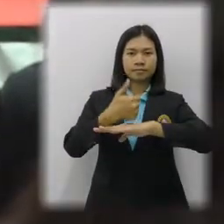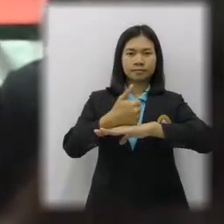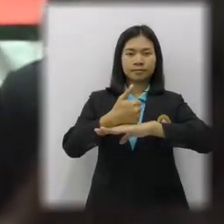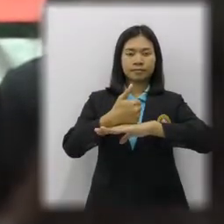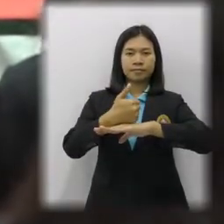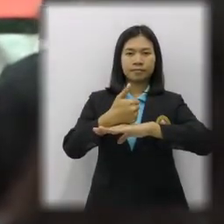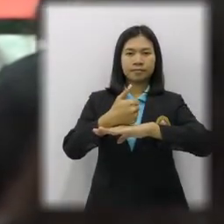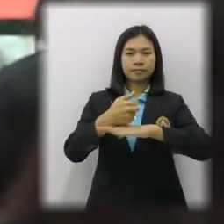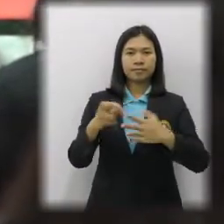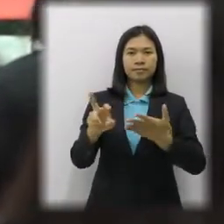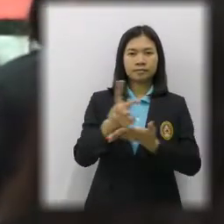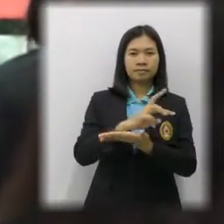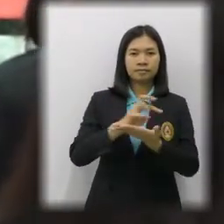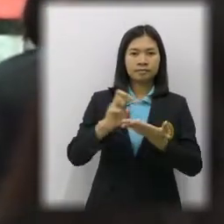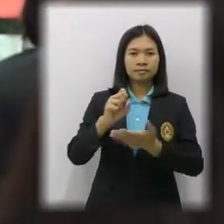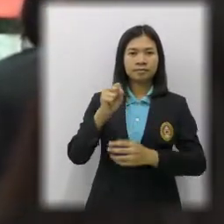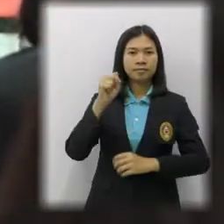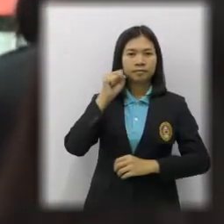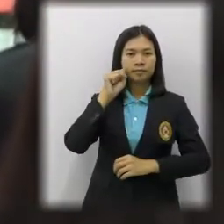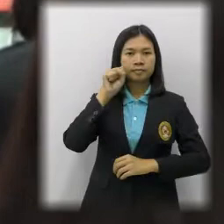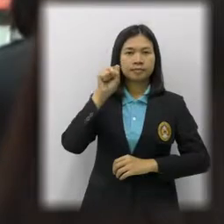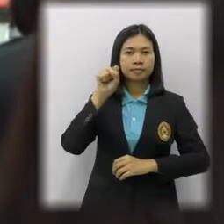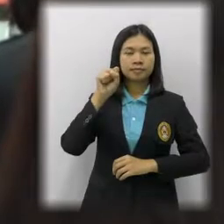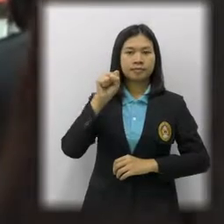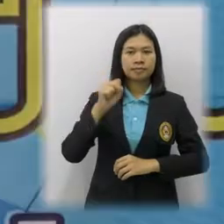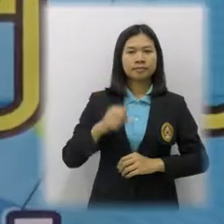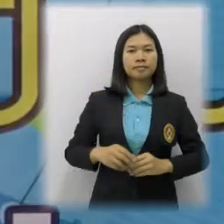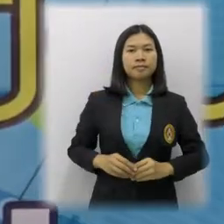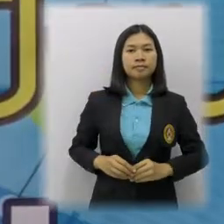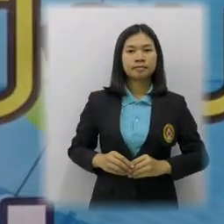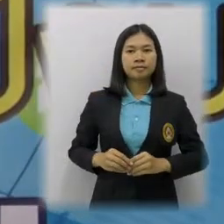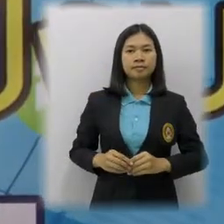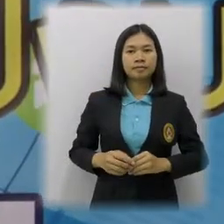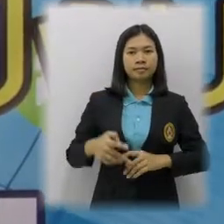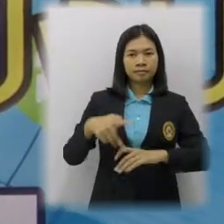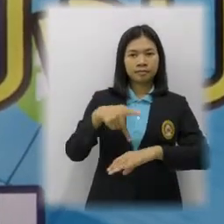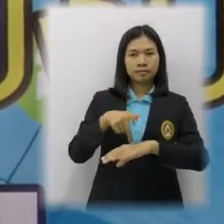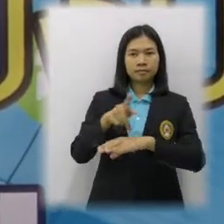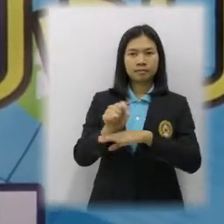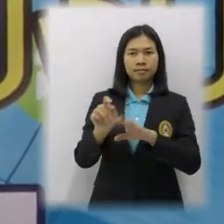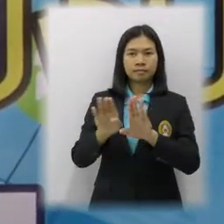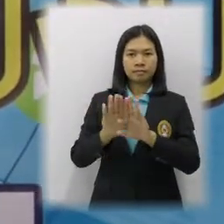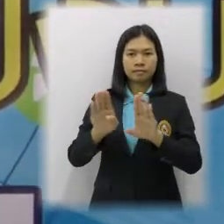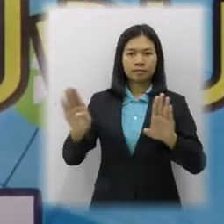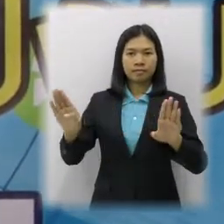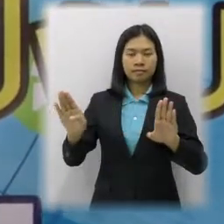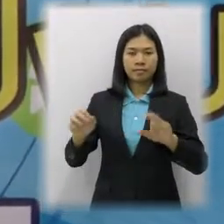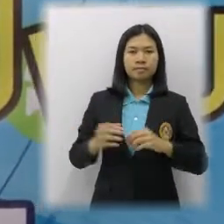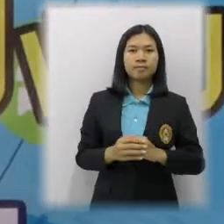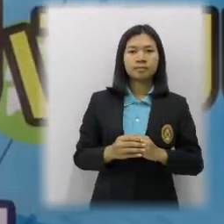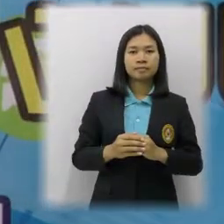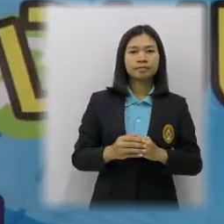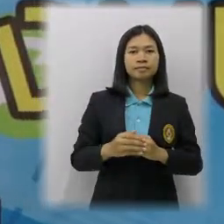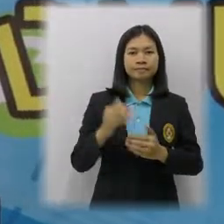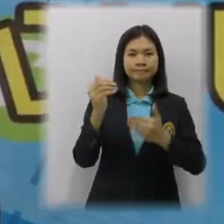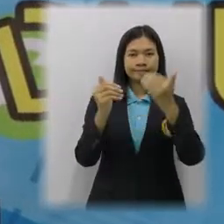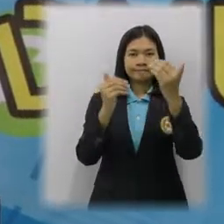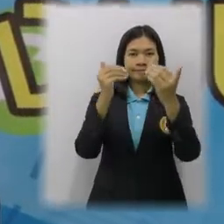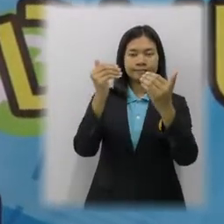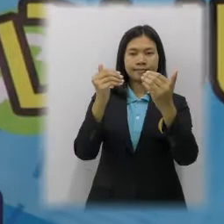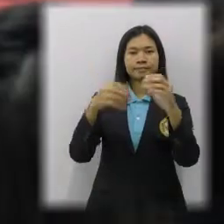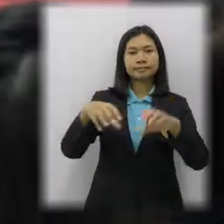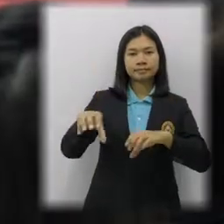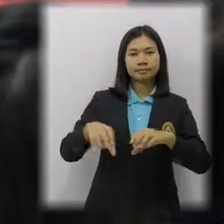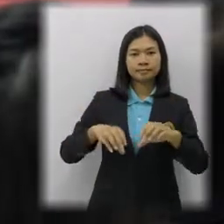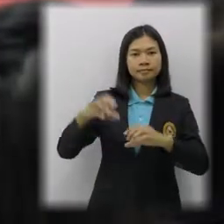าสตราจารย์ปรีชาธรรมวินทร์อธิการบดีมหาวิทยาลัยราชภัฏสกลนครเป็นประธานเปิดงานนิทรรศการแสด